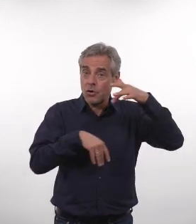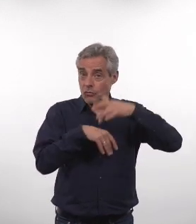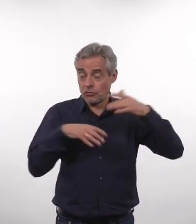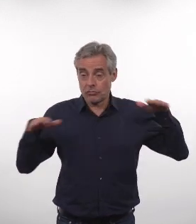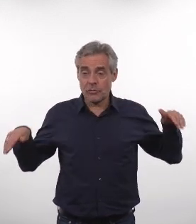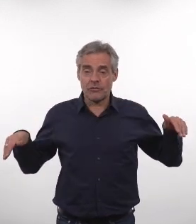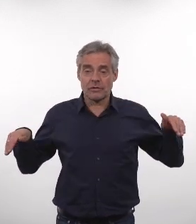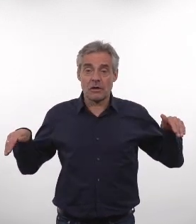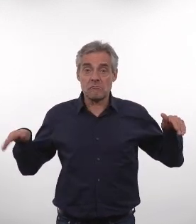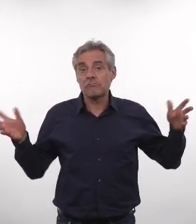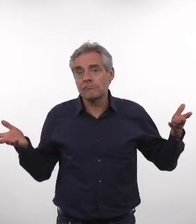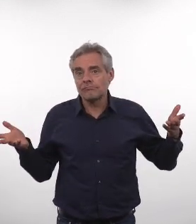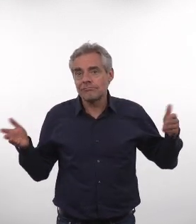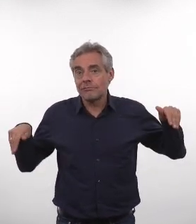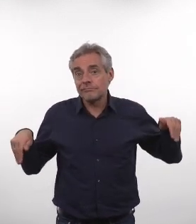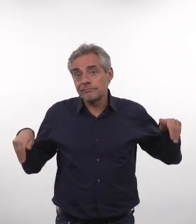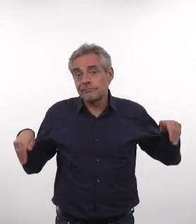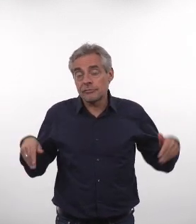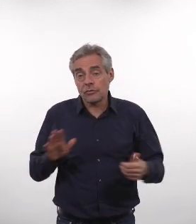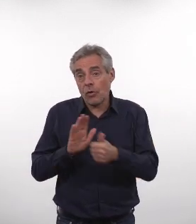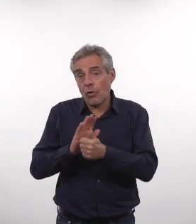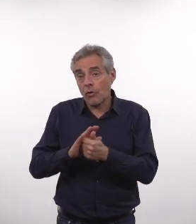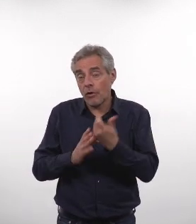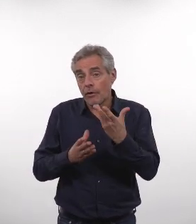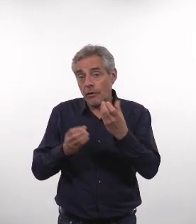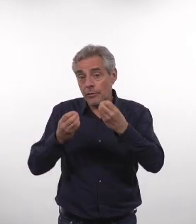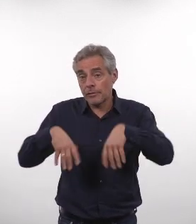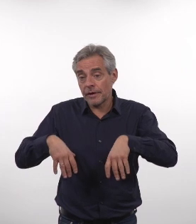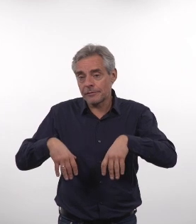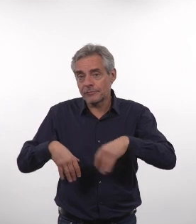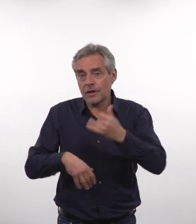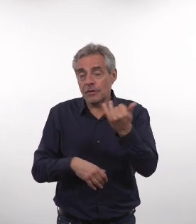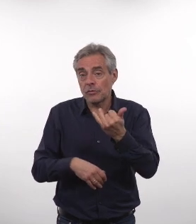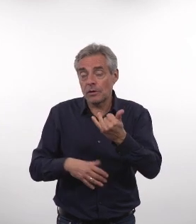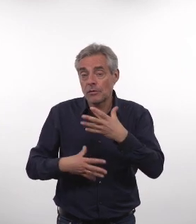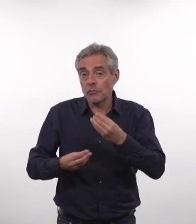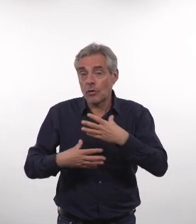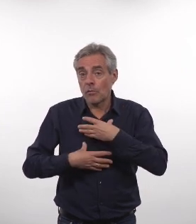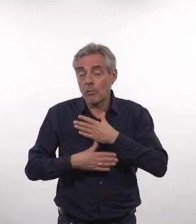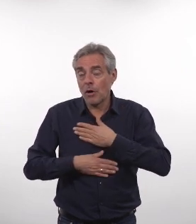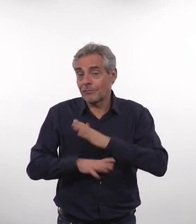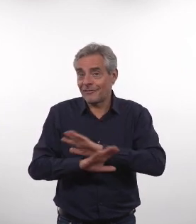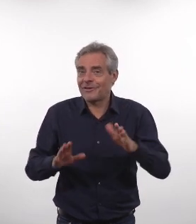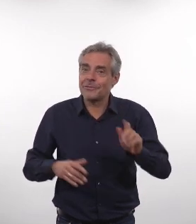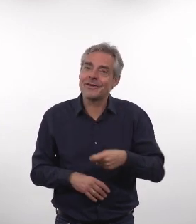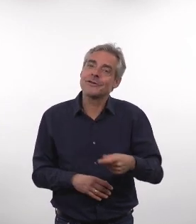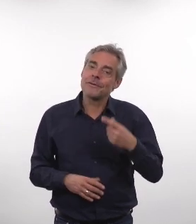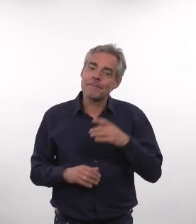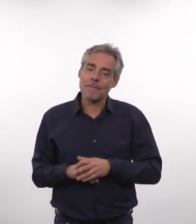l'épouvantail. Et donc, l'épouvantail va perdre son côté anxiogène qui